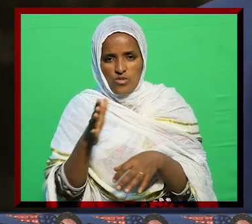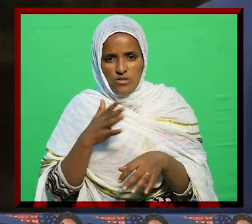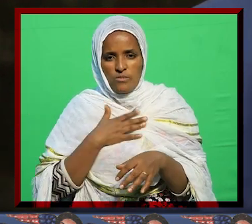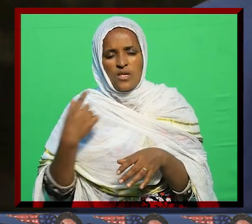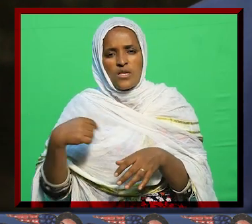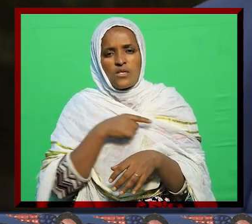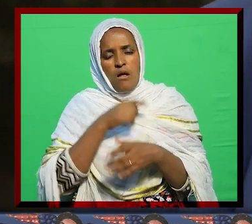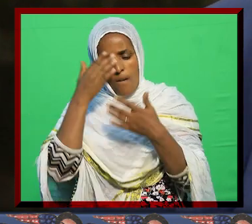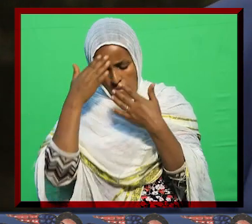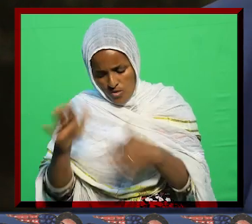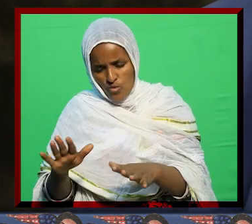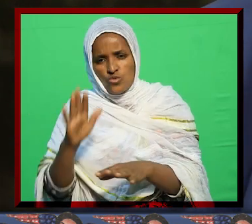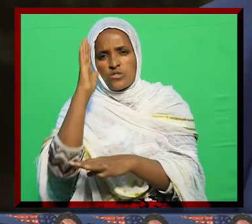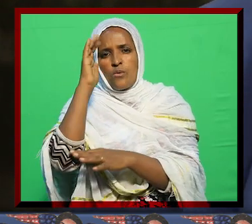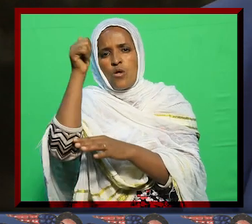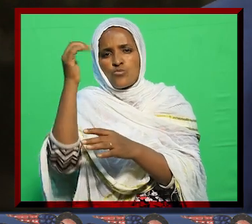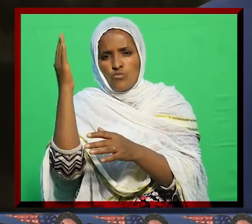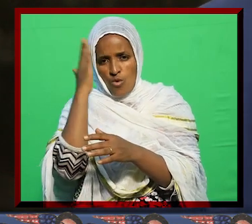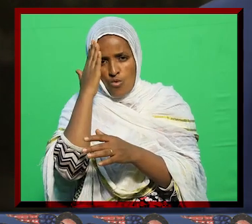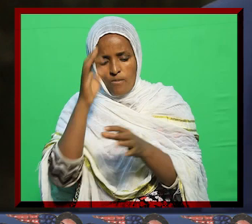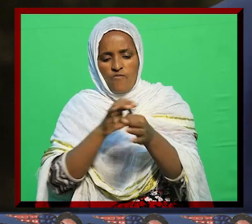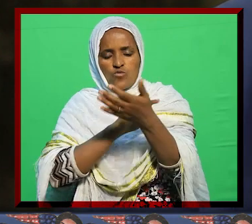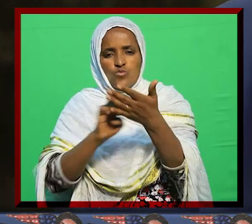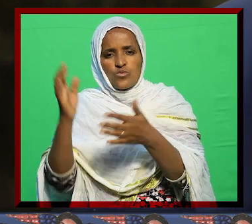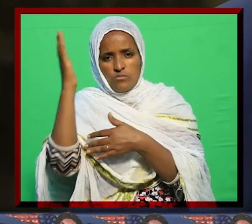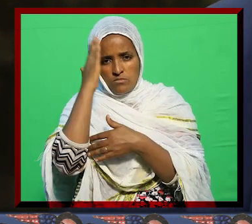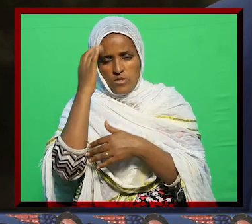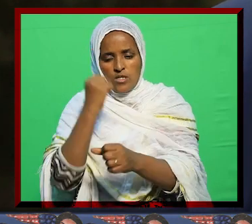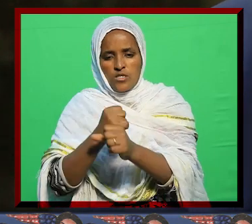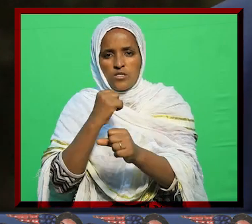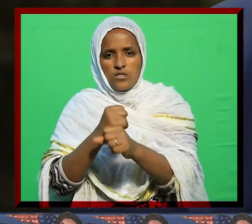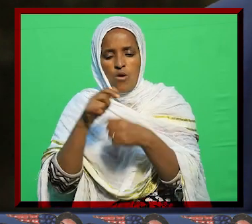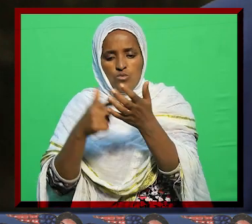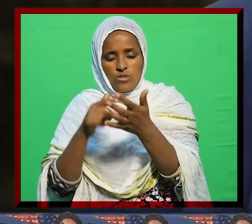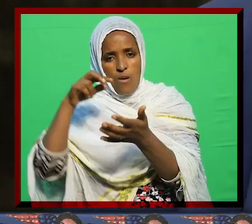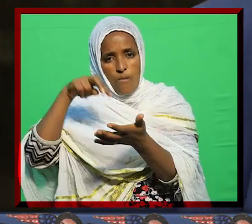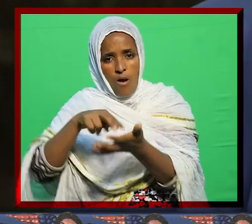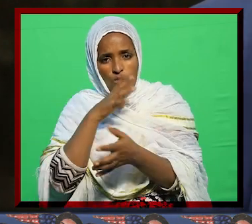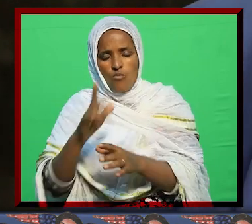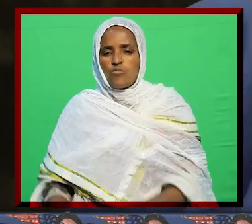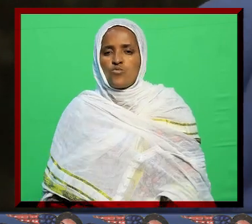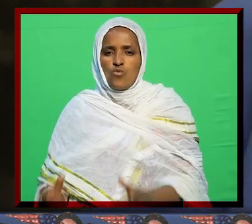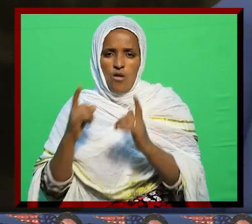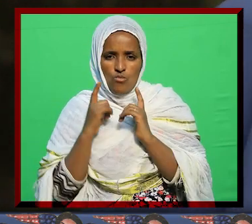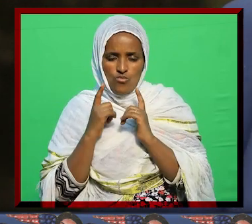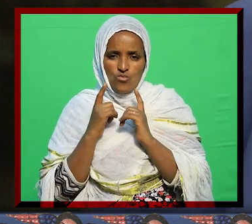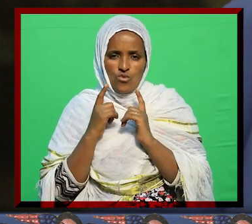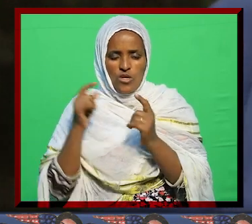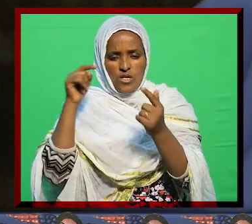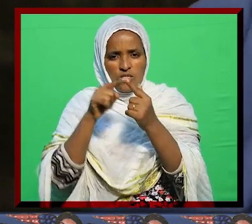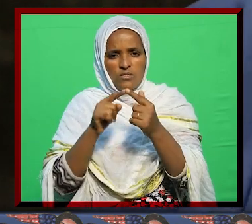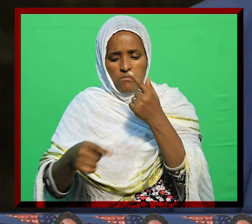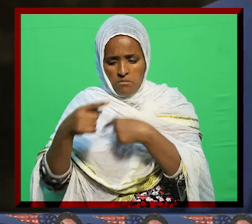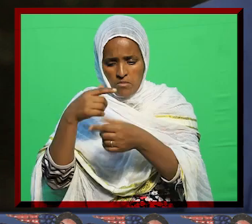አንደመድምም። እኛ ማናቃቸው እግዚአብሔር የሚያውቃቸው መንፈስ ቅዱስ የሚያውቃቸው ስራው ስለማያቆም ይኖራሉ።